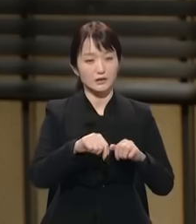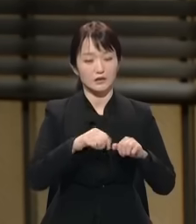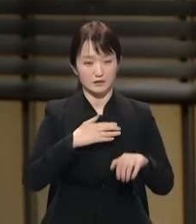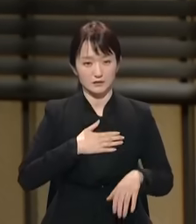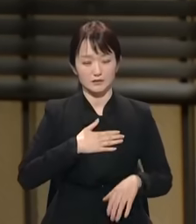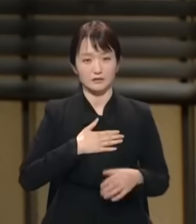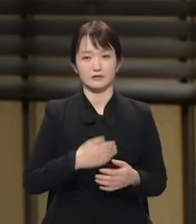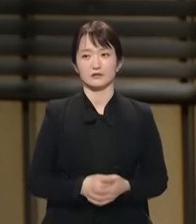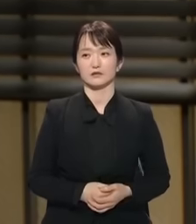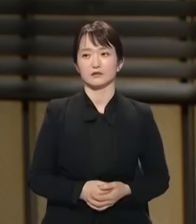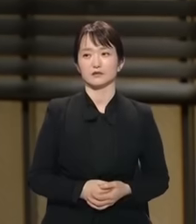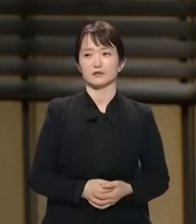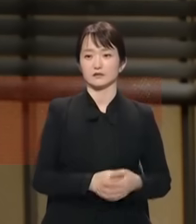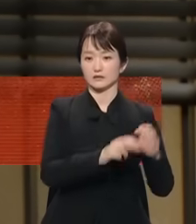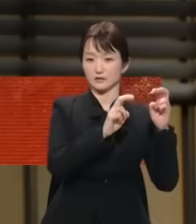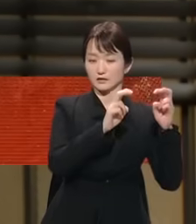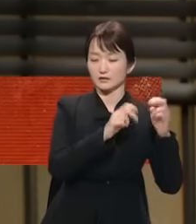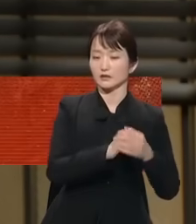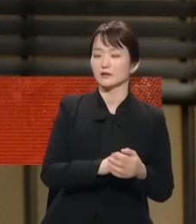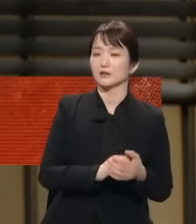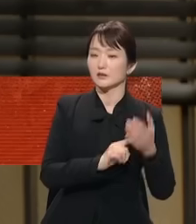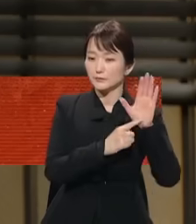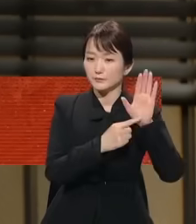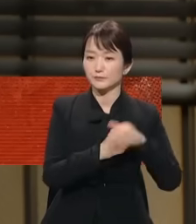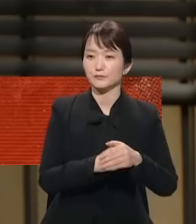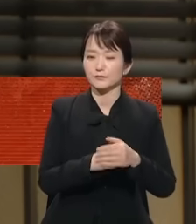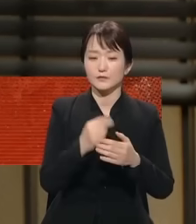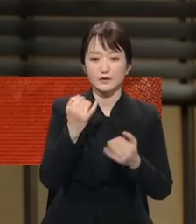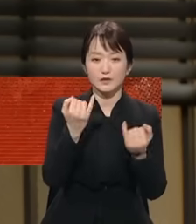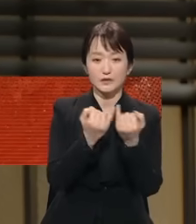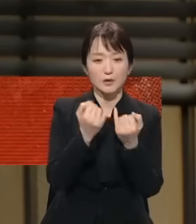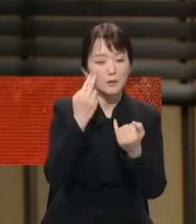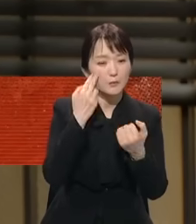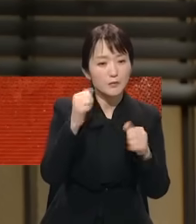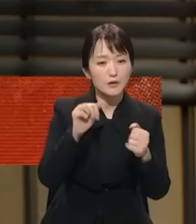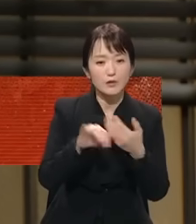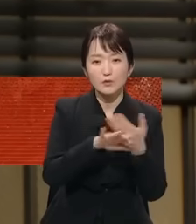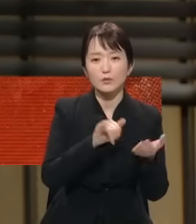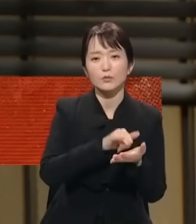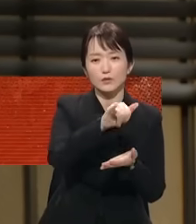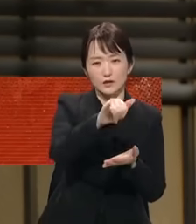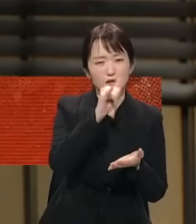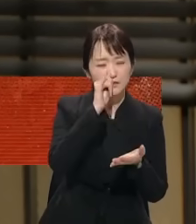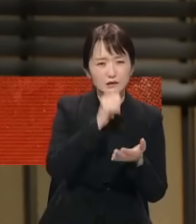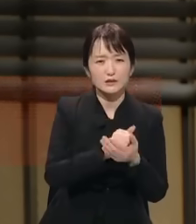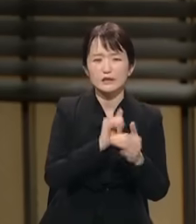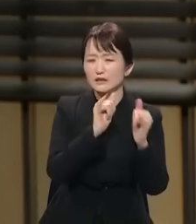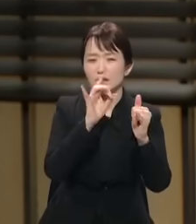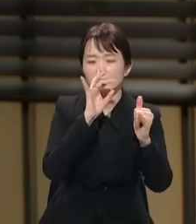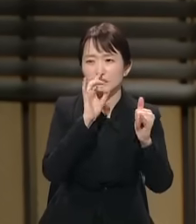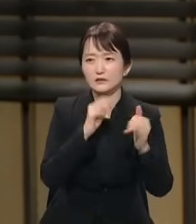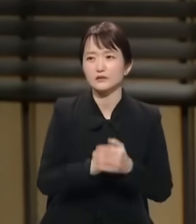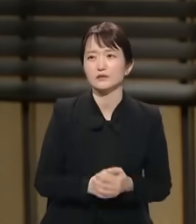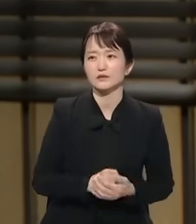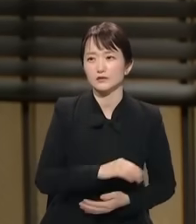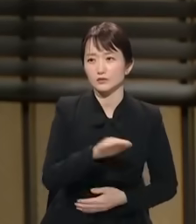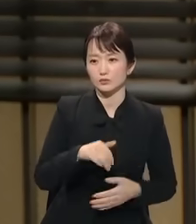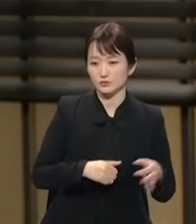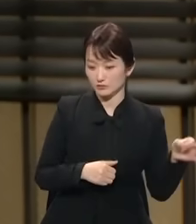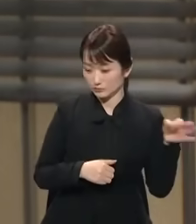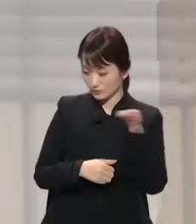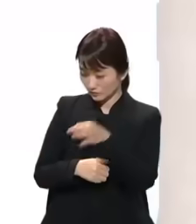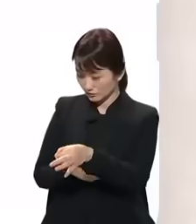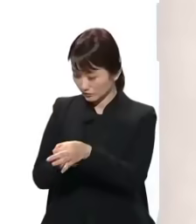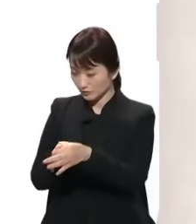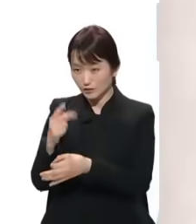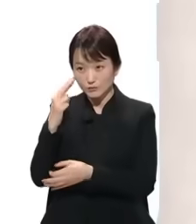해외에 있어서 이게 전달이 안 되기 때문에 우리가 그 금전적으로 비용을 제공을 할 테니까 미국에서 한번 건너와서 얘기를 하라 그렇게